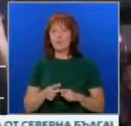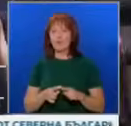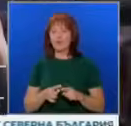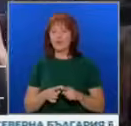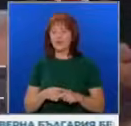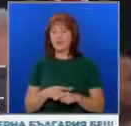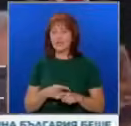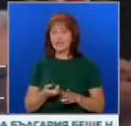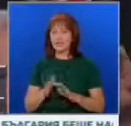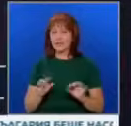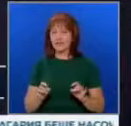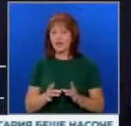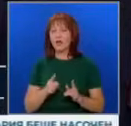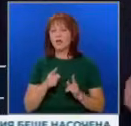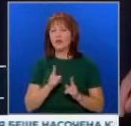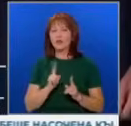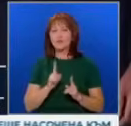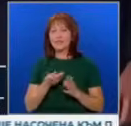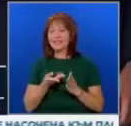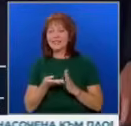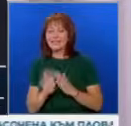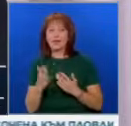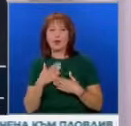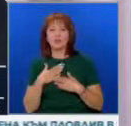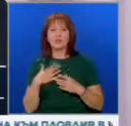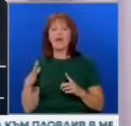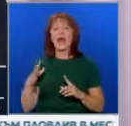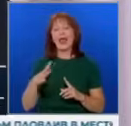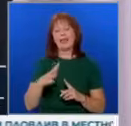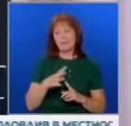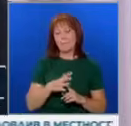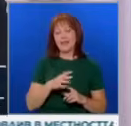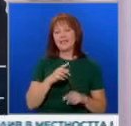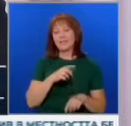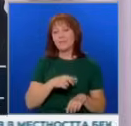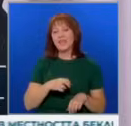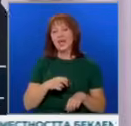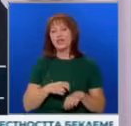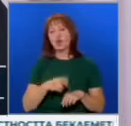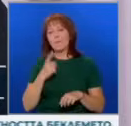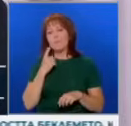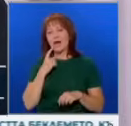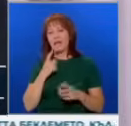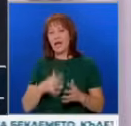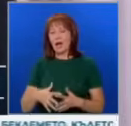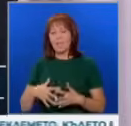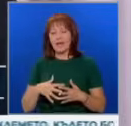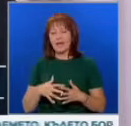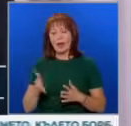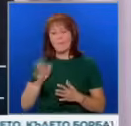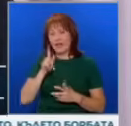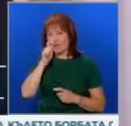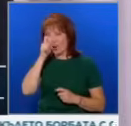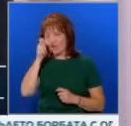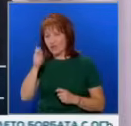началото, Тръмп не можа да избяга от себе си и нападна Джо Байден. Под нашето ръководство Съединените щати отново ще бъдат уважавани.